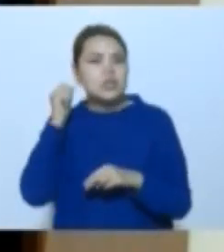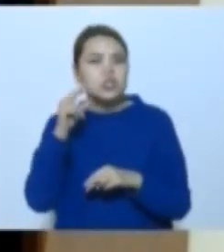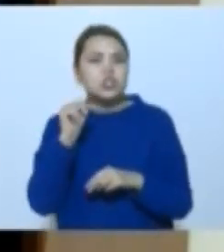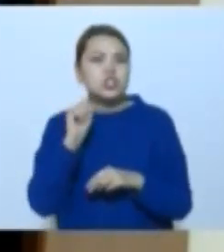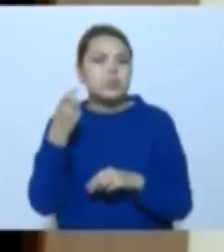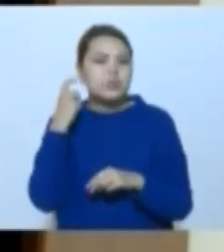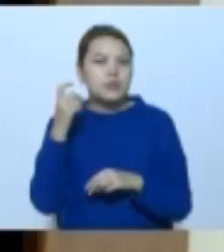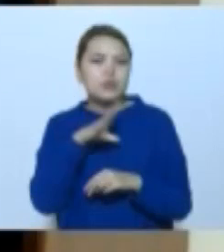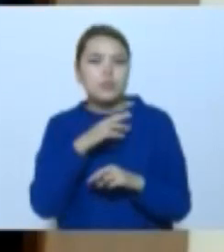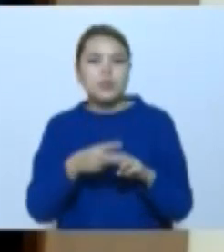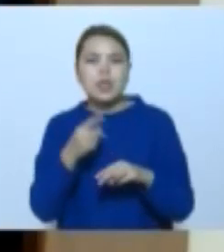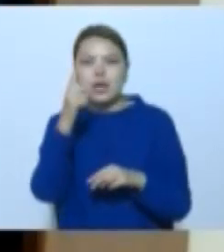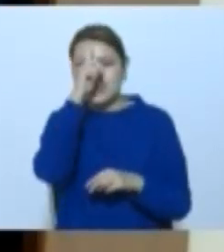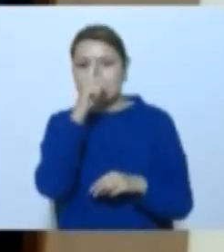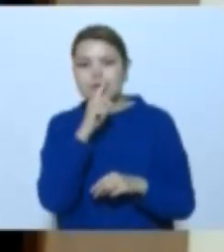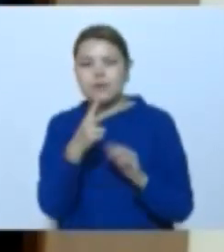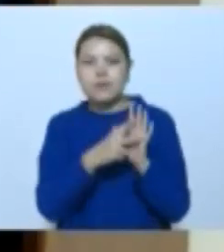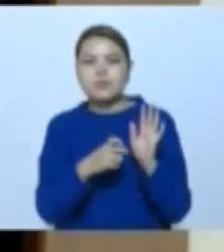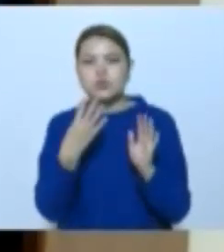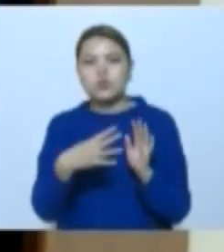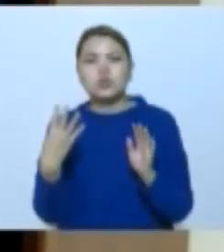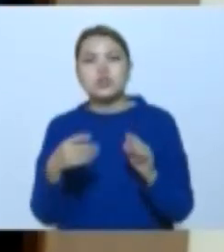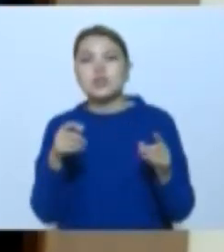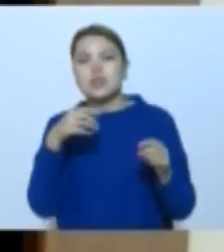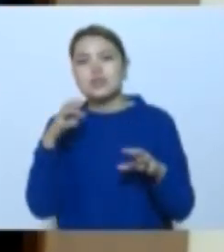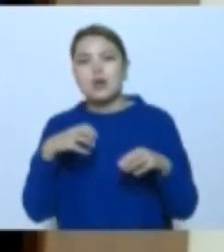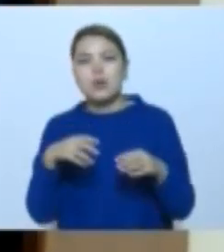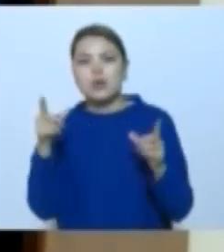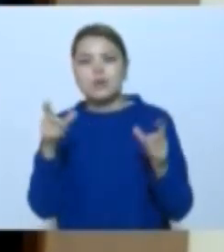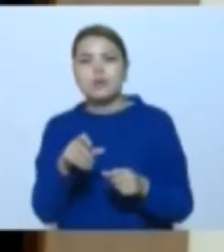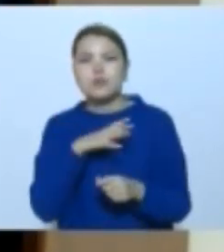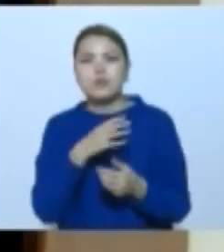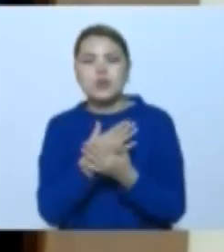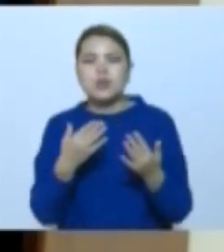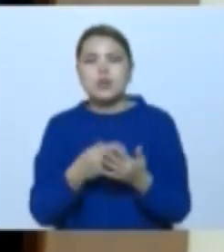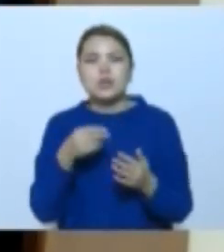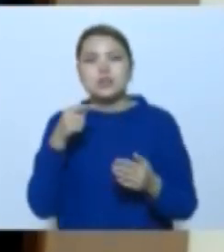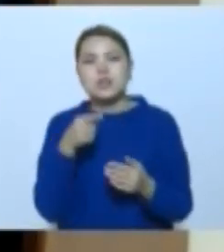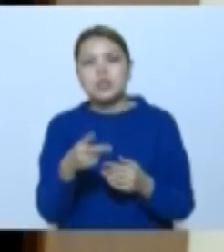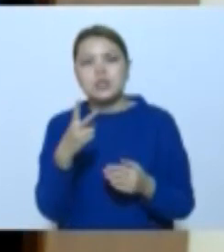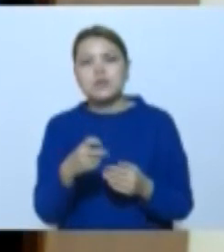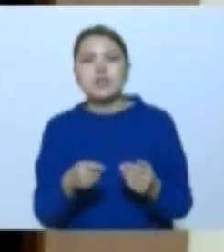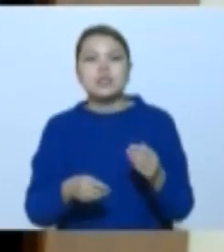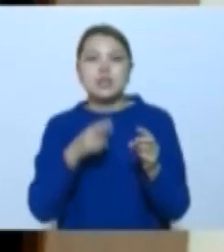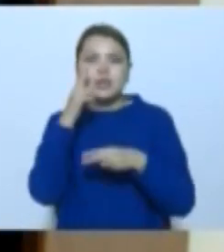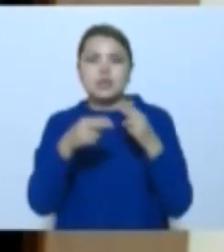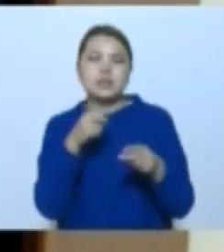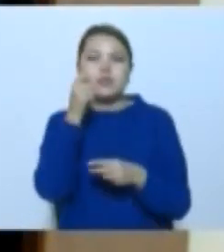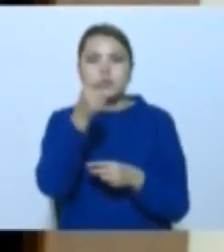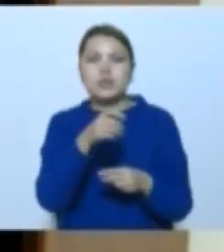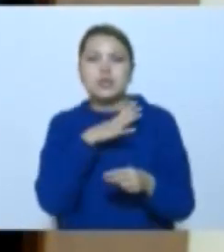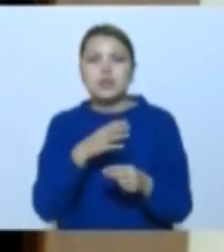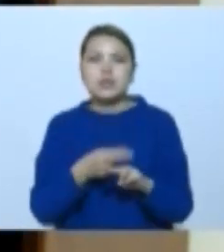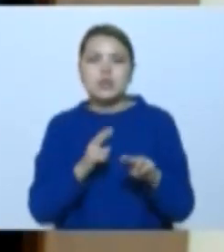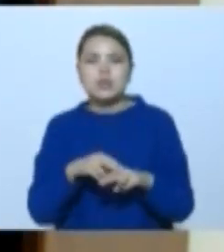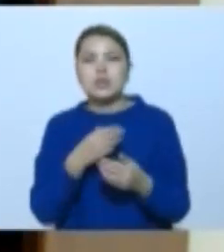этом году за 1 месяц было поймано 844 собаки. Было получено 1200 заявок. Мы не успеваем отлавливать всех. Мы убираем